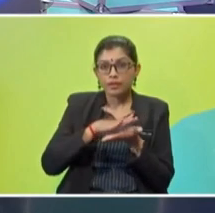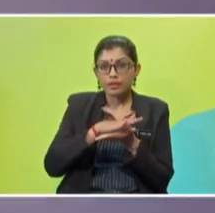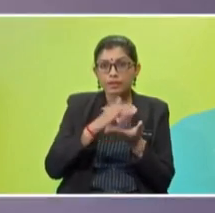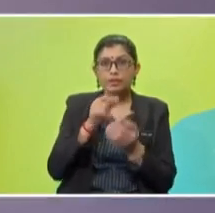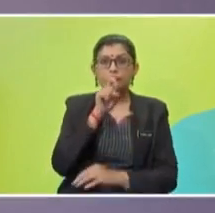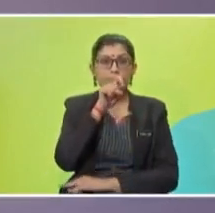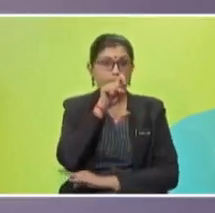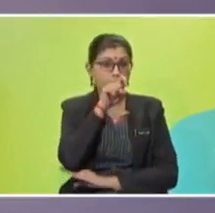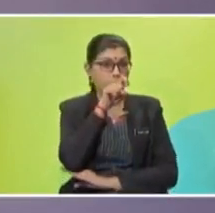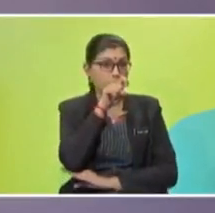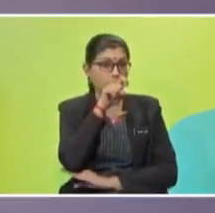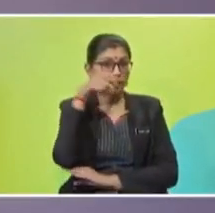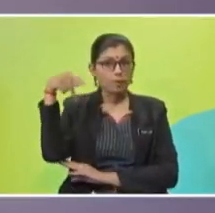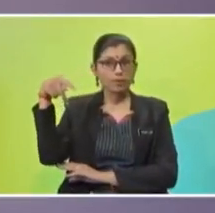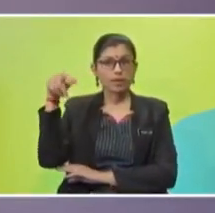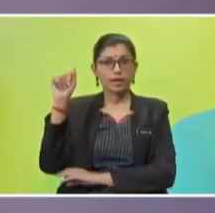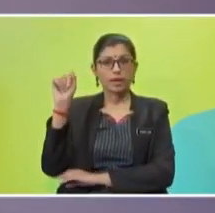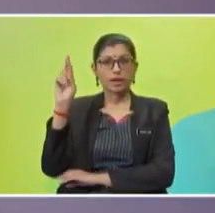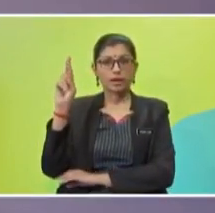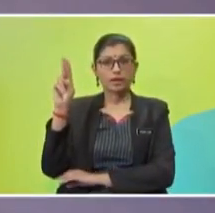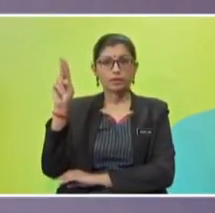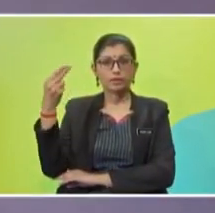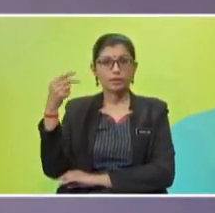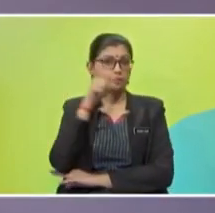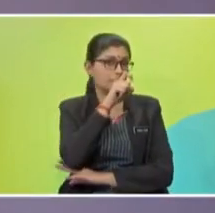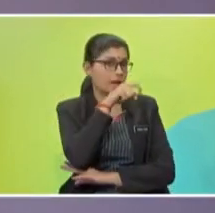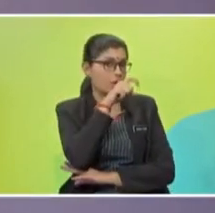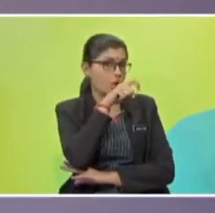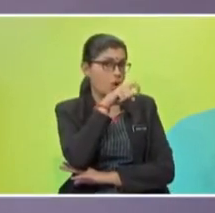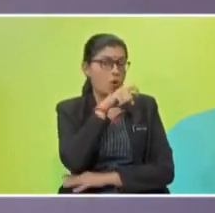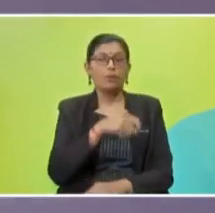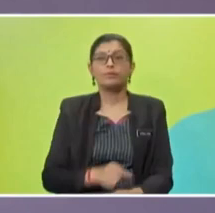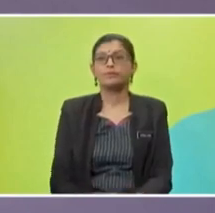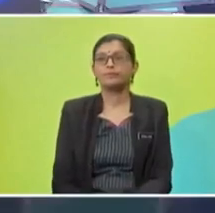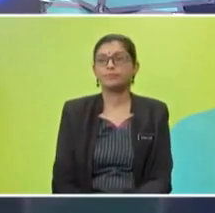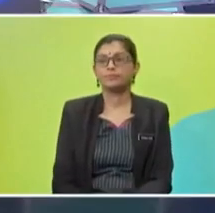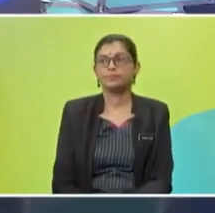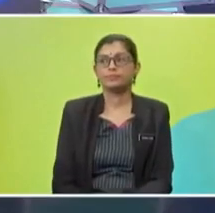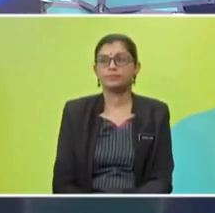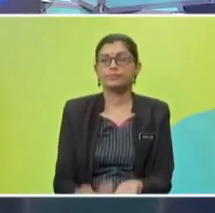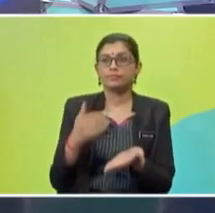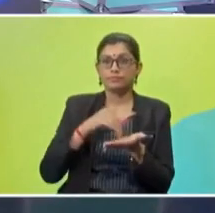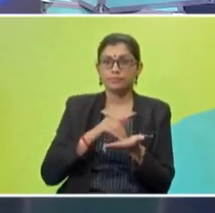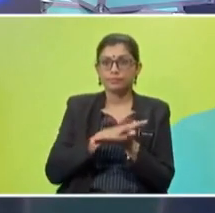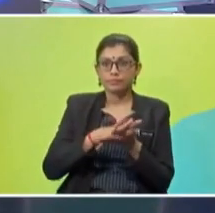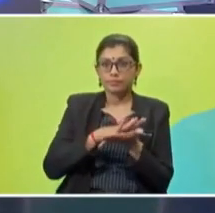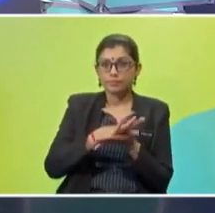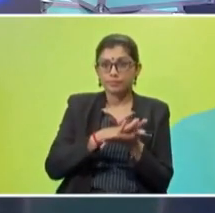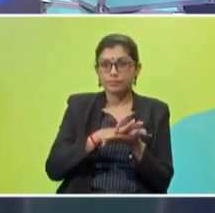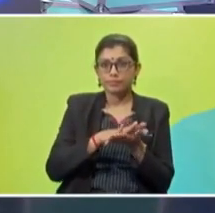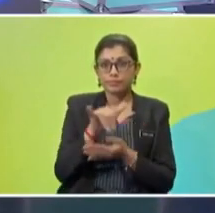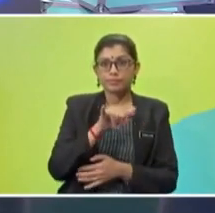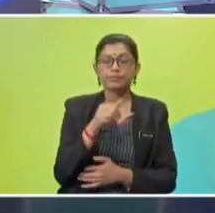Fadlu Jayadi Palu ya oke by Uni lagi nih warna putih-merah